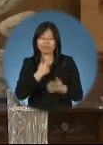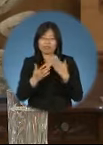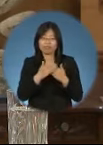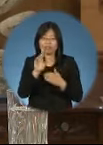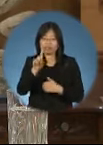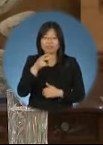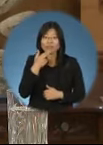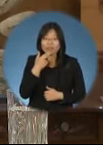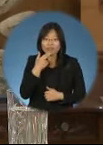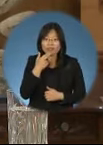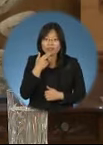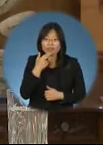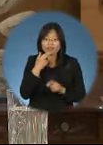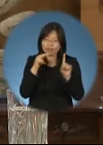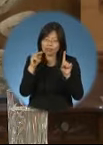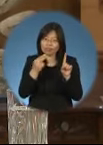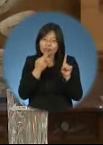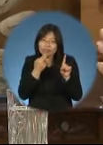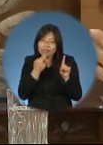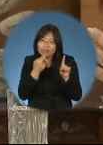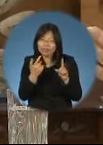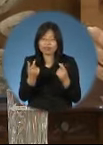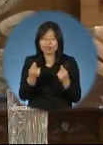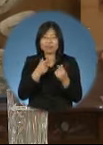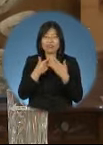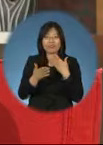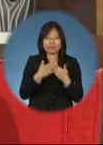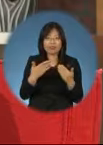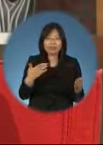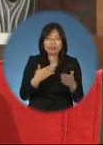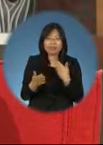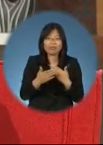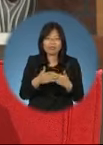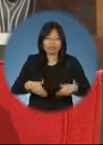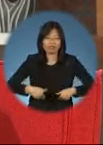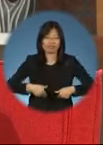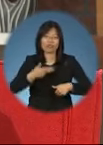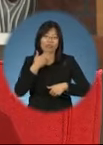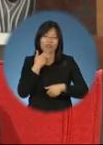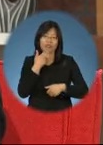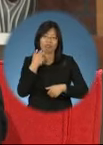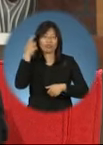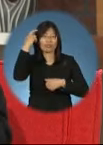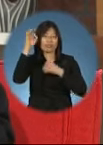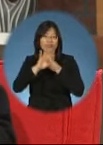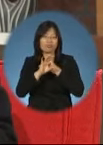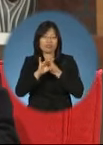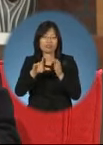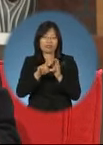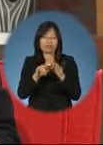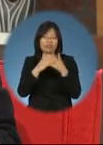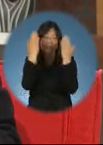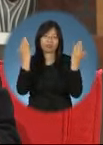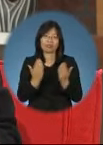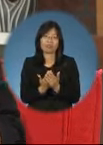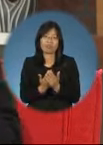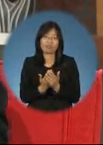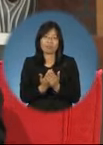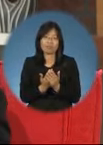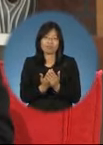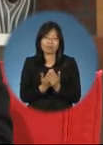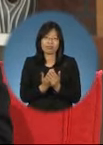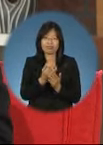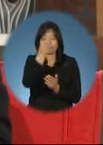전혀 없이. 전혀 없었어요. 60년대 그런 경험이. 예, 예. 필요 없는 게. 왜냐하면 그런 때는 다 이렇게